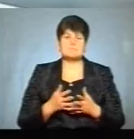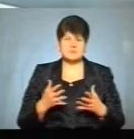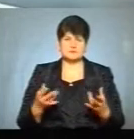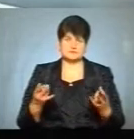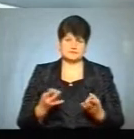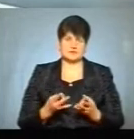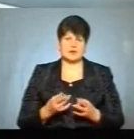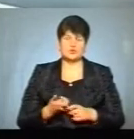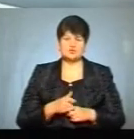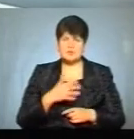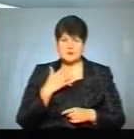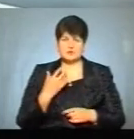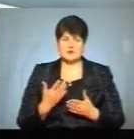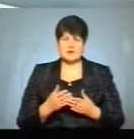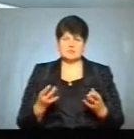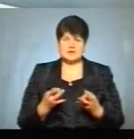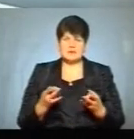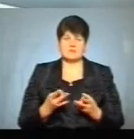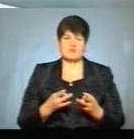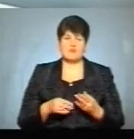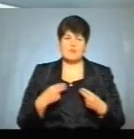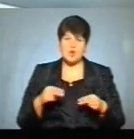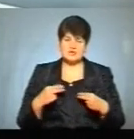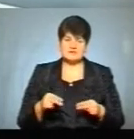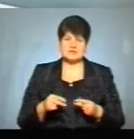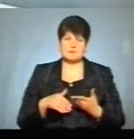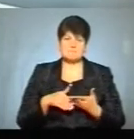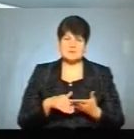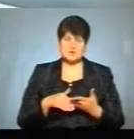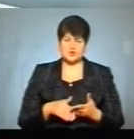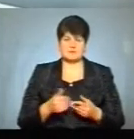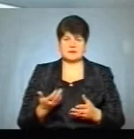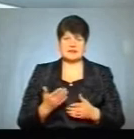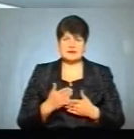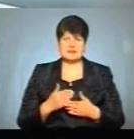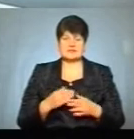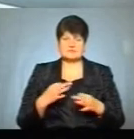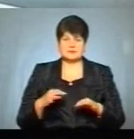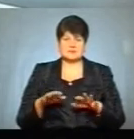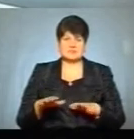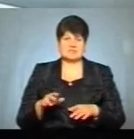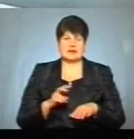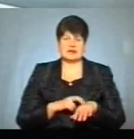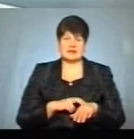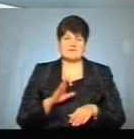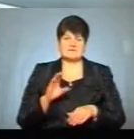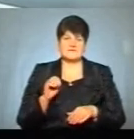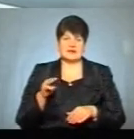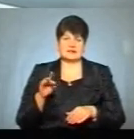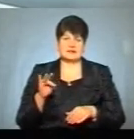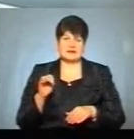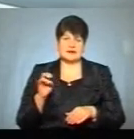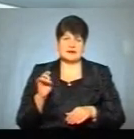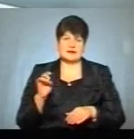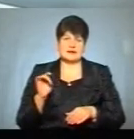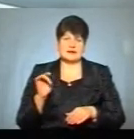роботодавцями. Дуже багато є потреба в продавцях, підсобних робітниках. Є зараз вакансії для лікарів-ветеринарів, є вакансії для таких лікарів. Ну,